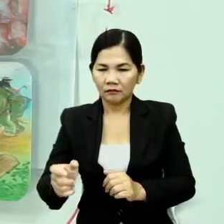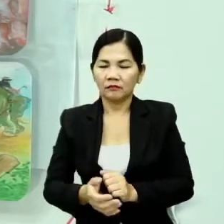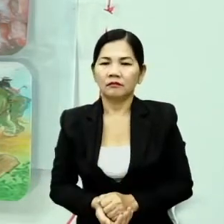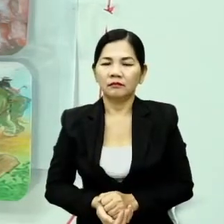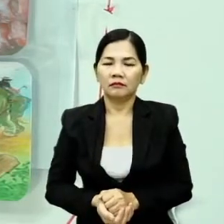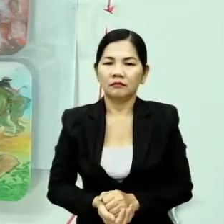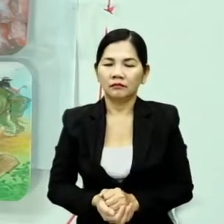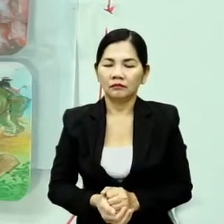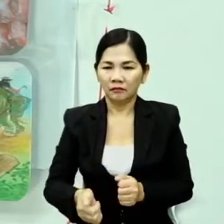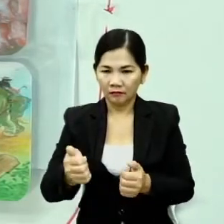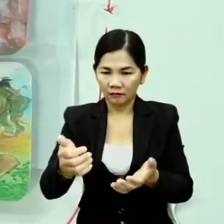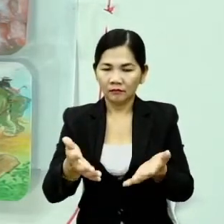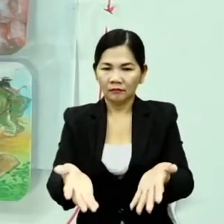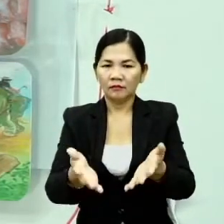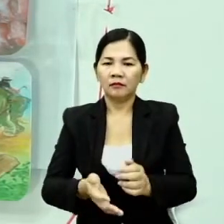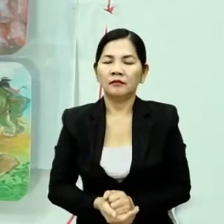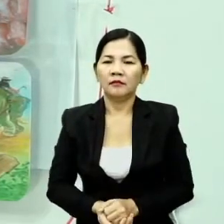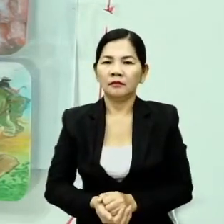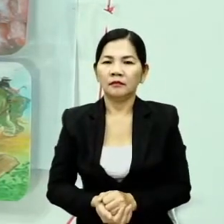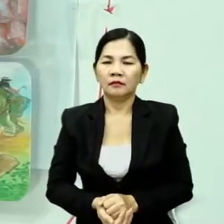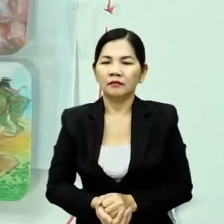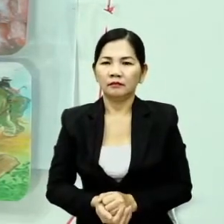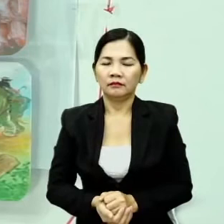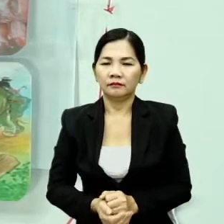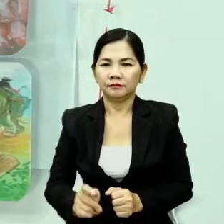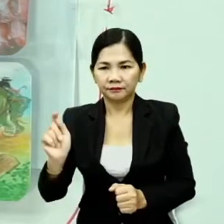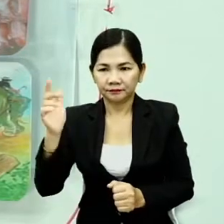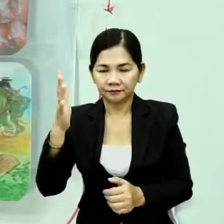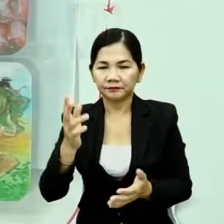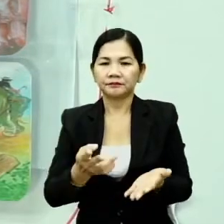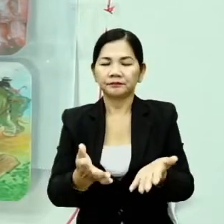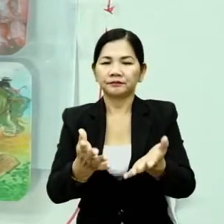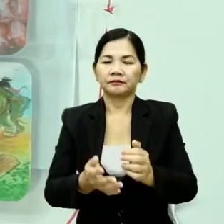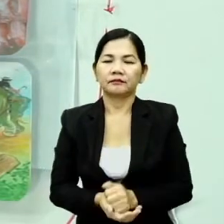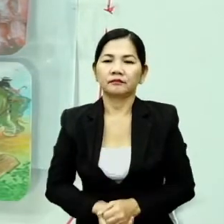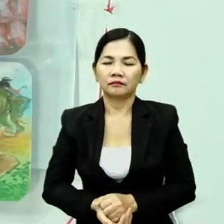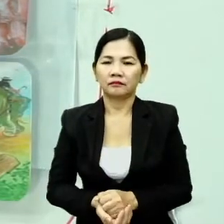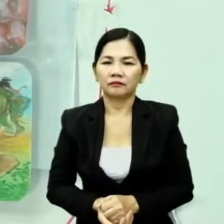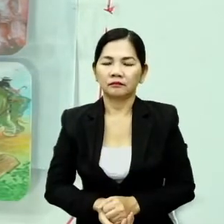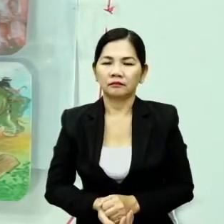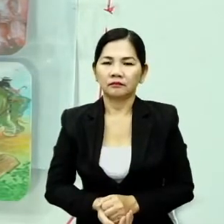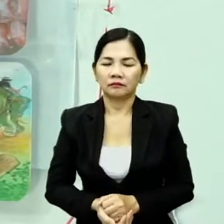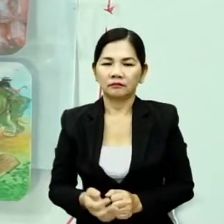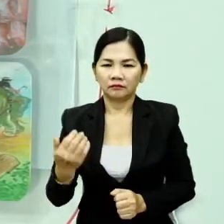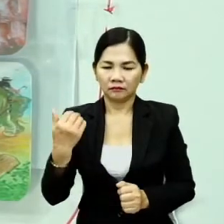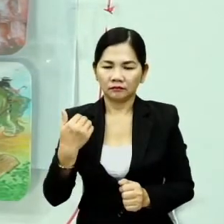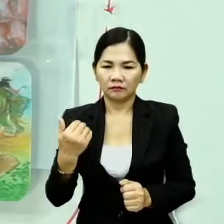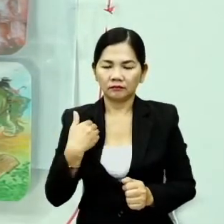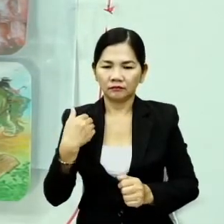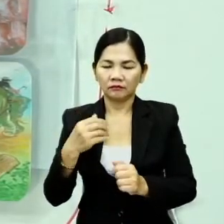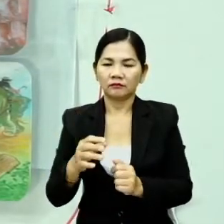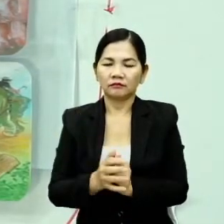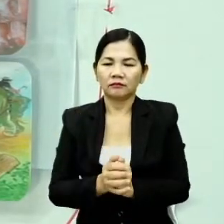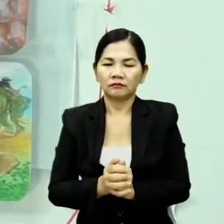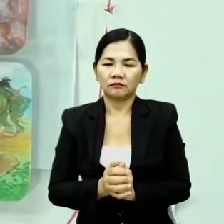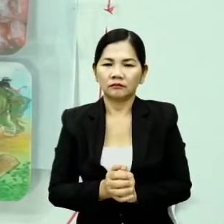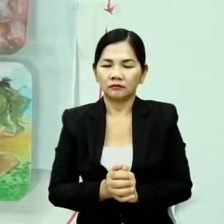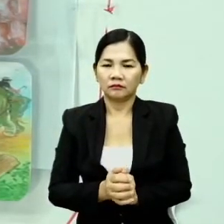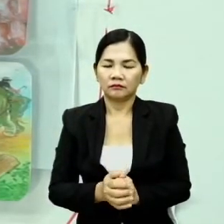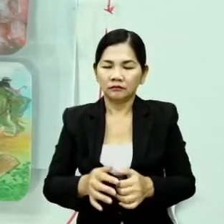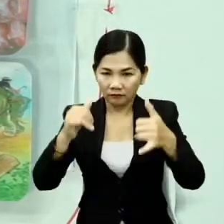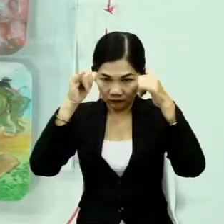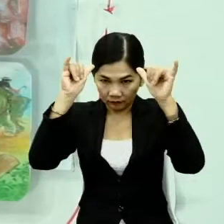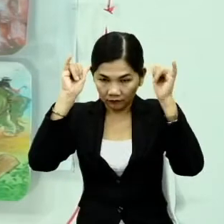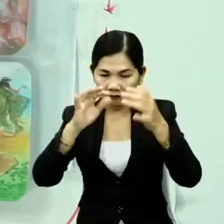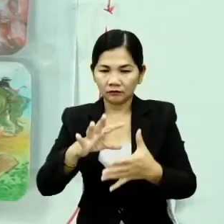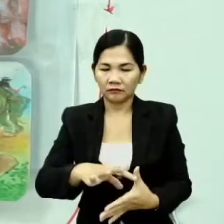con cha ta là con mưa to tiền mà con cha chia rụt vậy tớ con cha này cứ chia ruột cha sạch chuột nó con